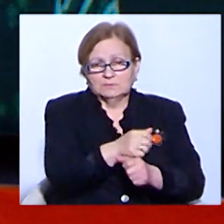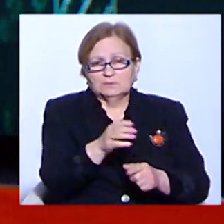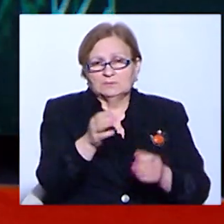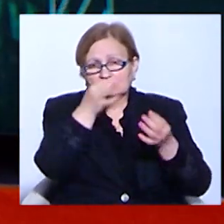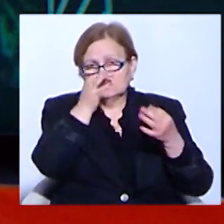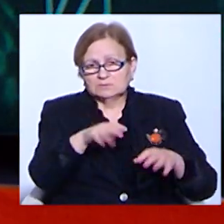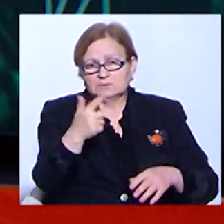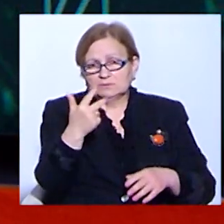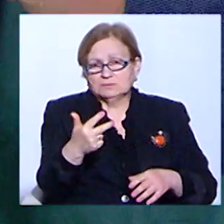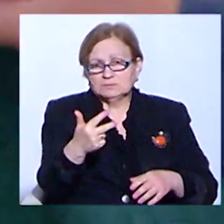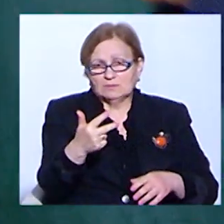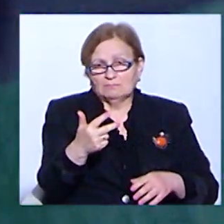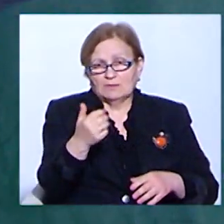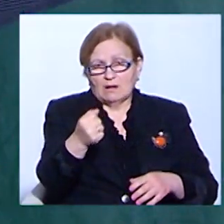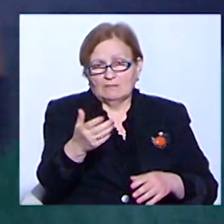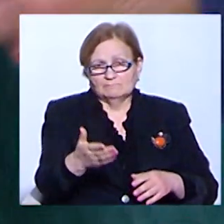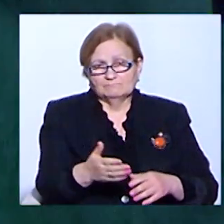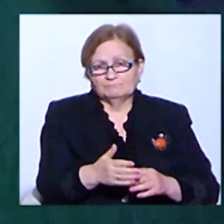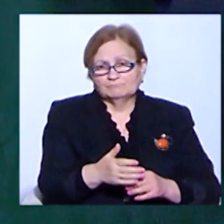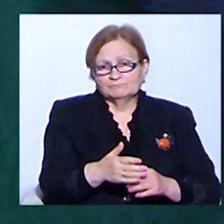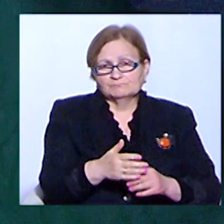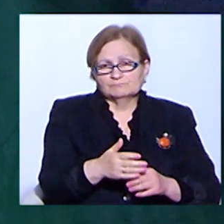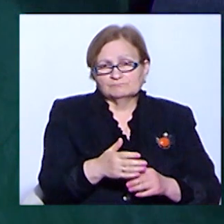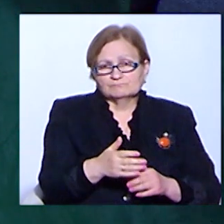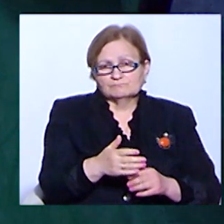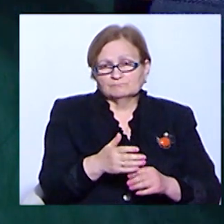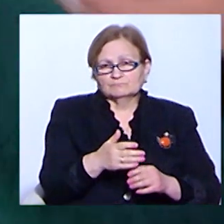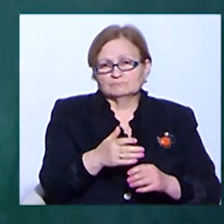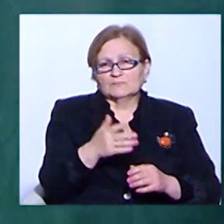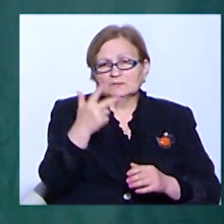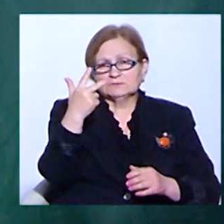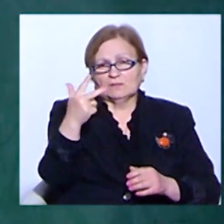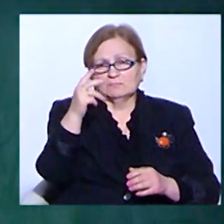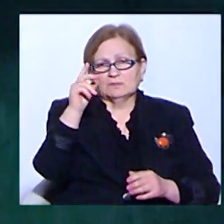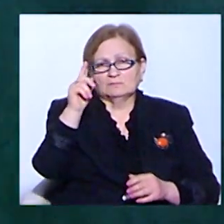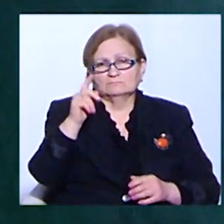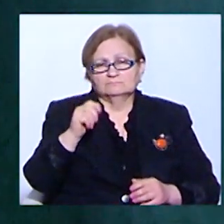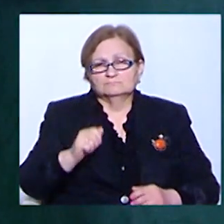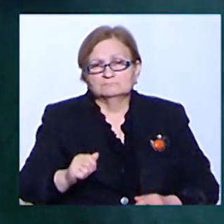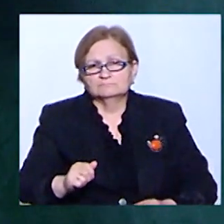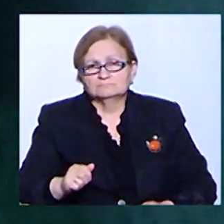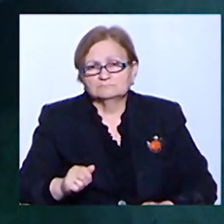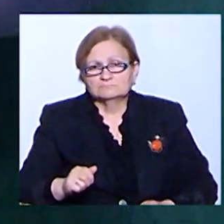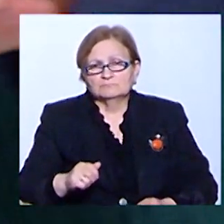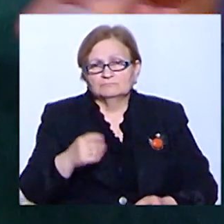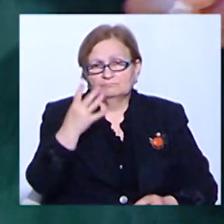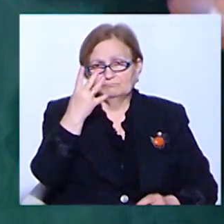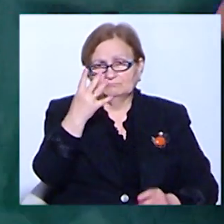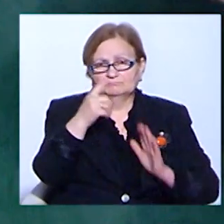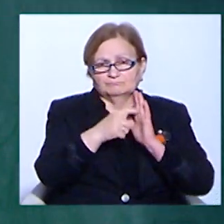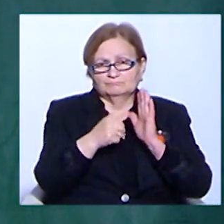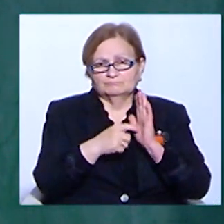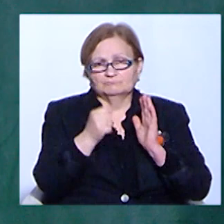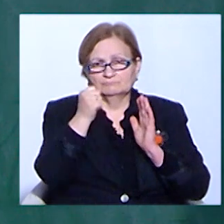და შესაბამისად დარჩა 3 ედა. სამჯერ ერთმანეთზე გამრავლებული ახ ხარისხად 3. აი ხედავთ რომ ამ 4-ზე როცა გავიყავთ ამ